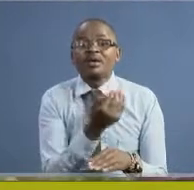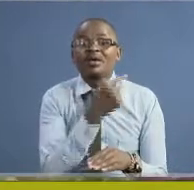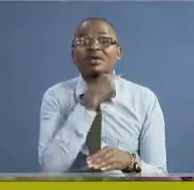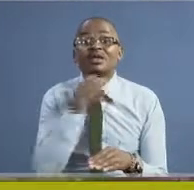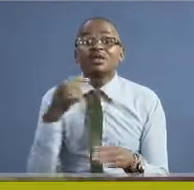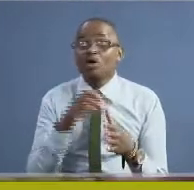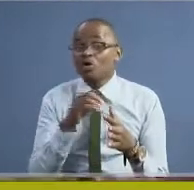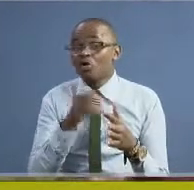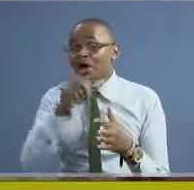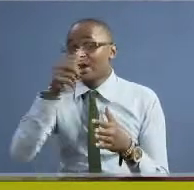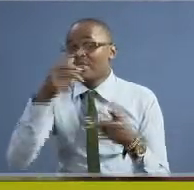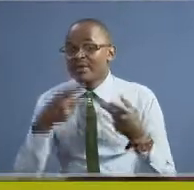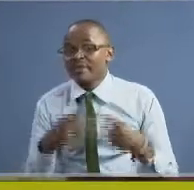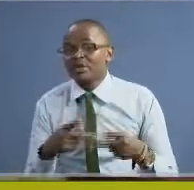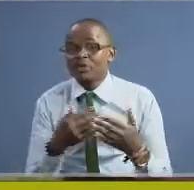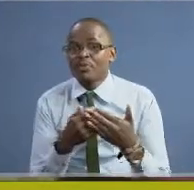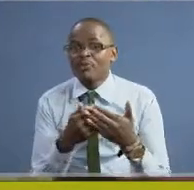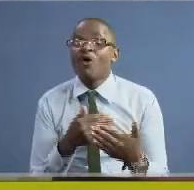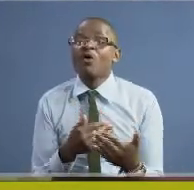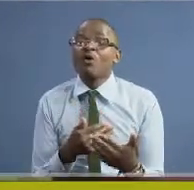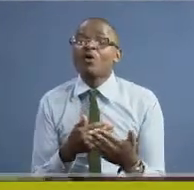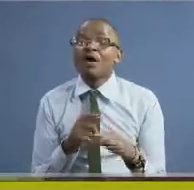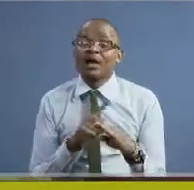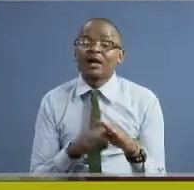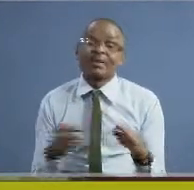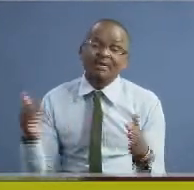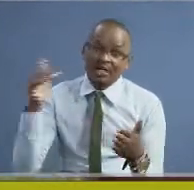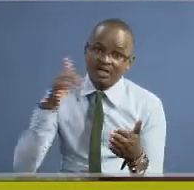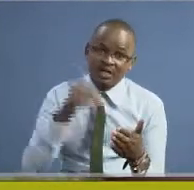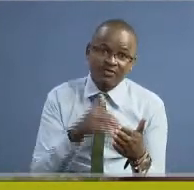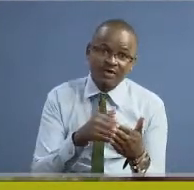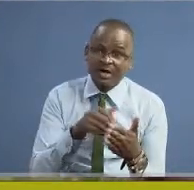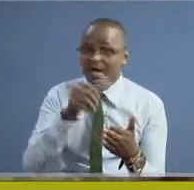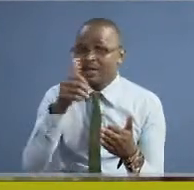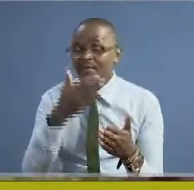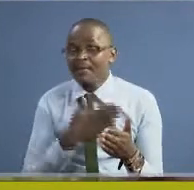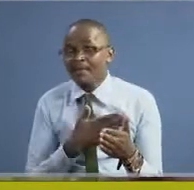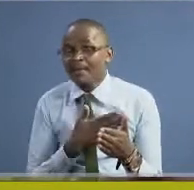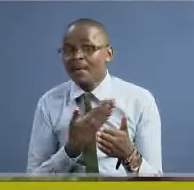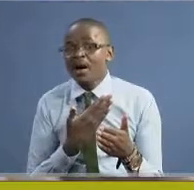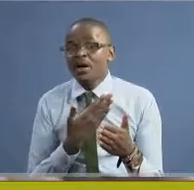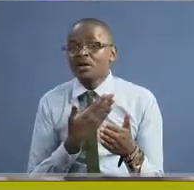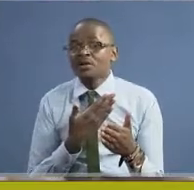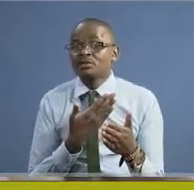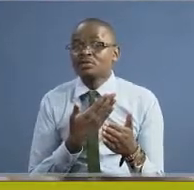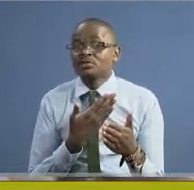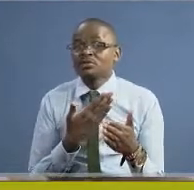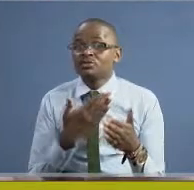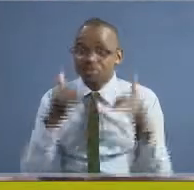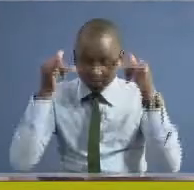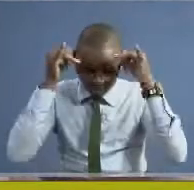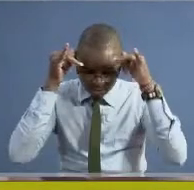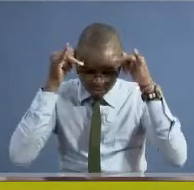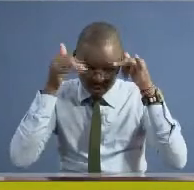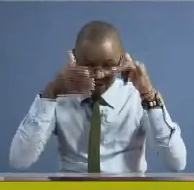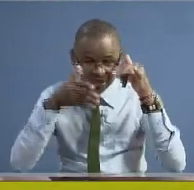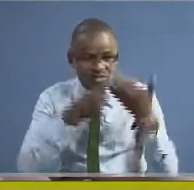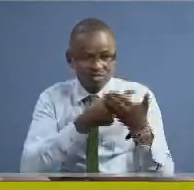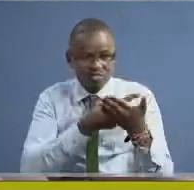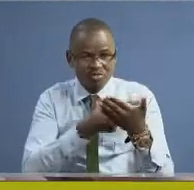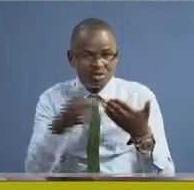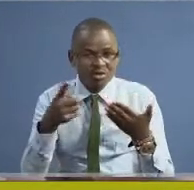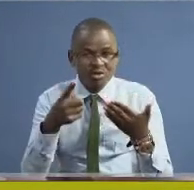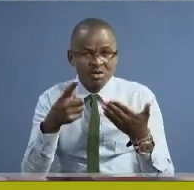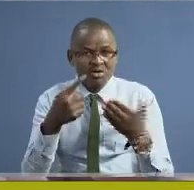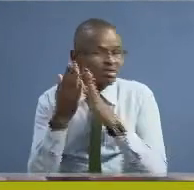ama ingeua mtu mwingine mbele yake. Ilipofika hapo ilikwisha uma ng'ombe ya mama yangu mwingine hapo hivyo. Hii wiki yote tulali. Maumbo yanalia